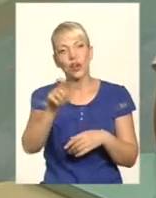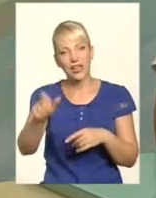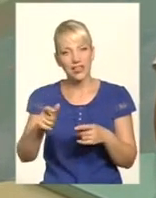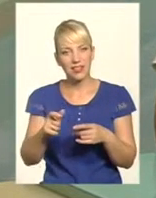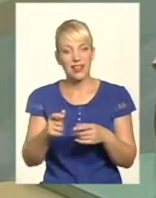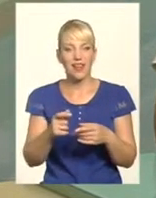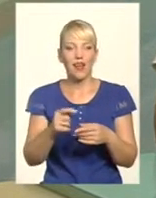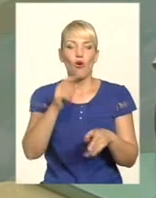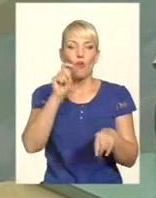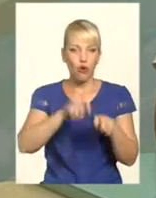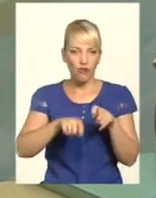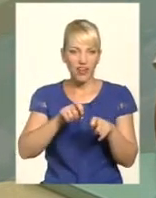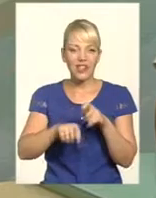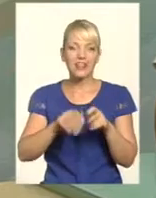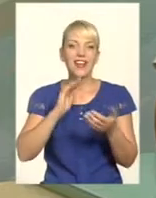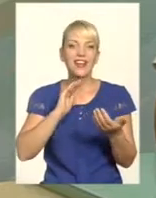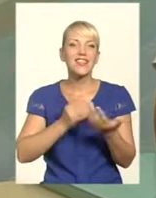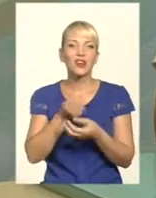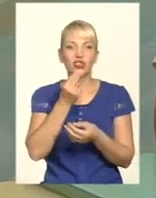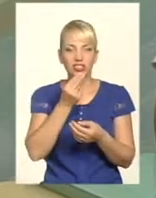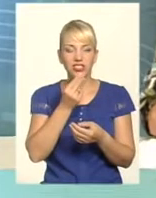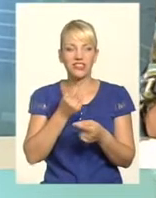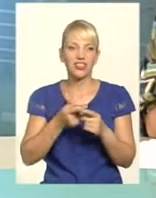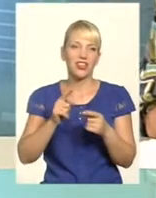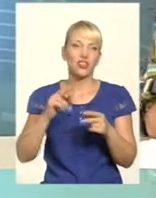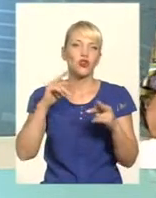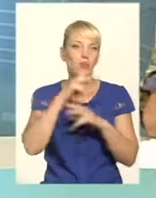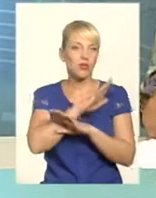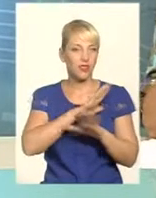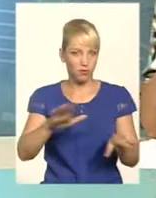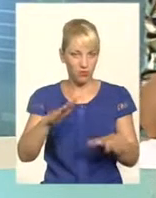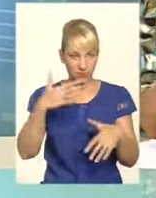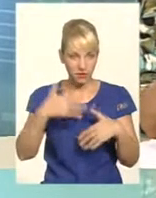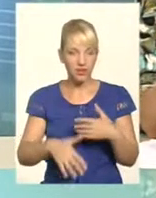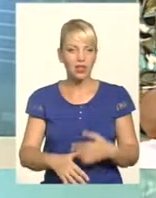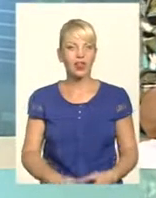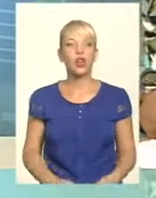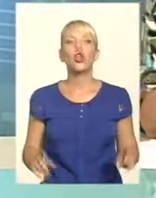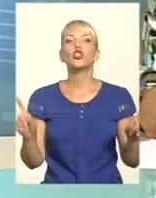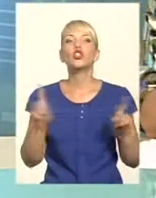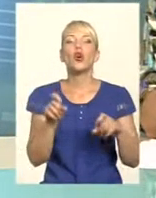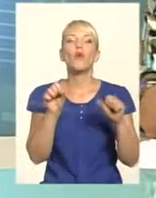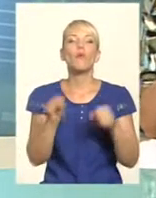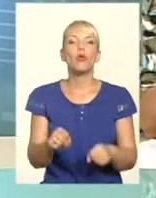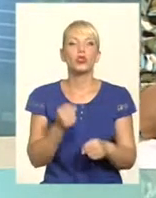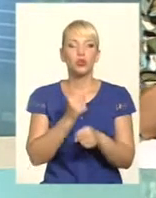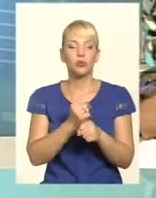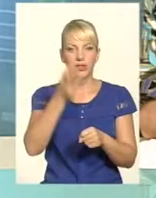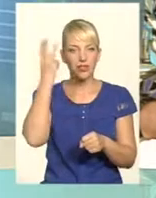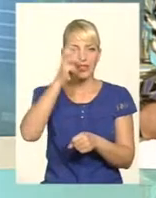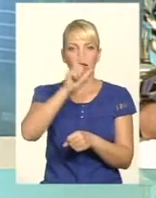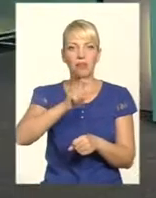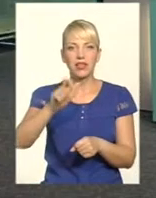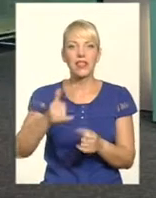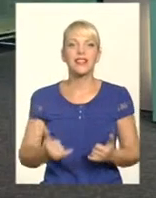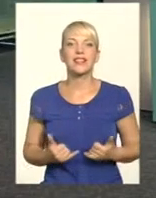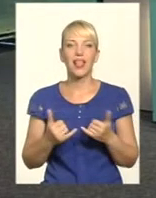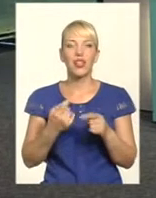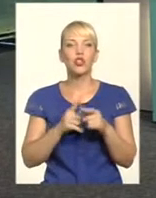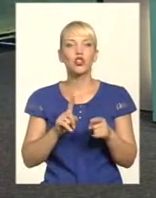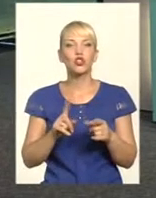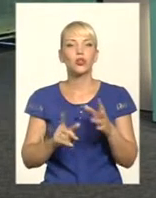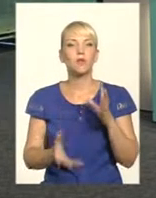харчування. Тому, я говорю... Що можуть зробити люди? Що сьогодні хмельничани можуть зробити для того, аби допомогти? Я вам скажу,